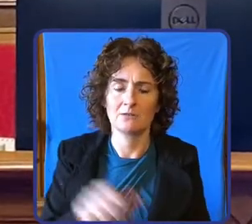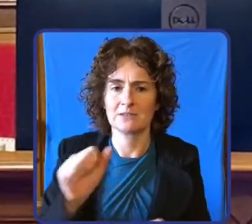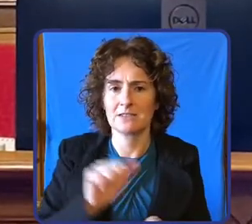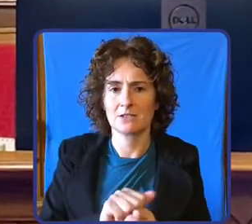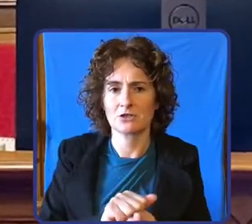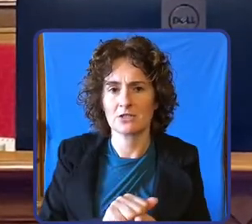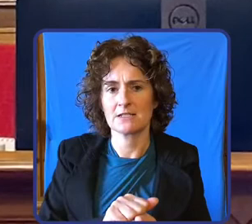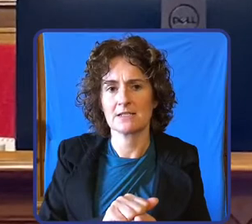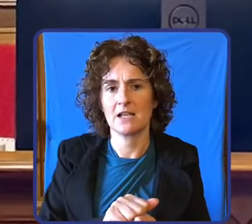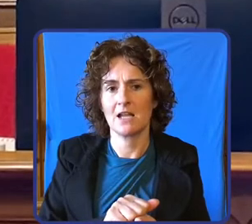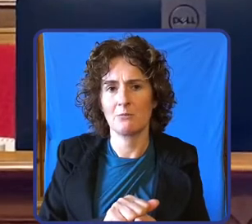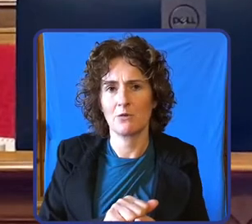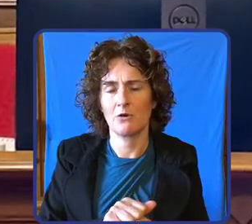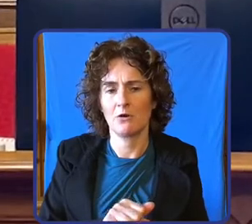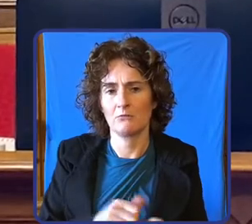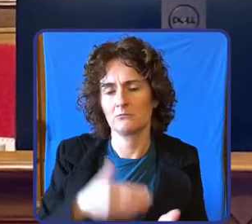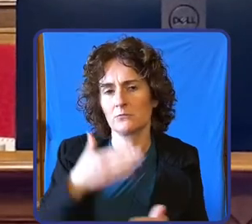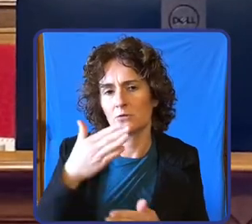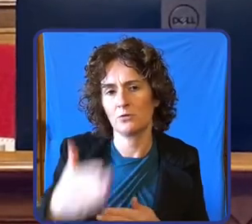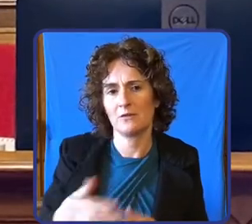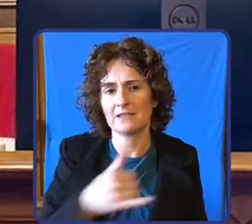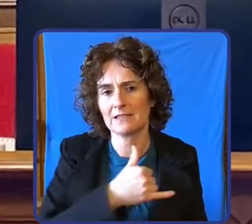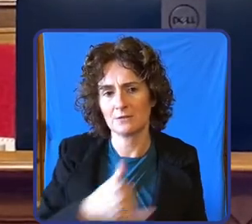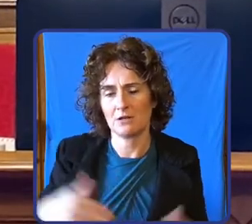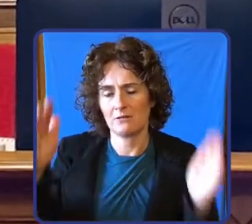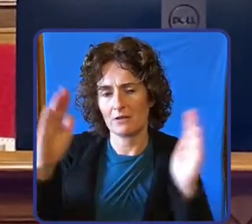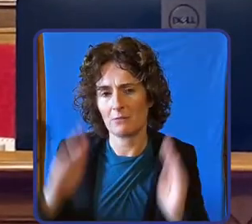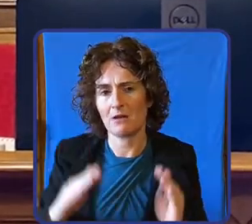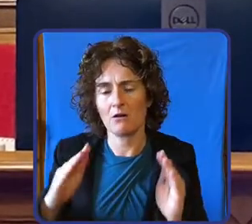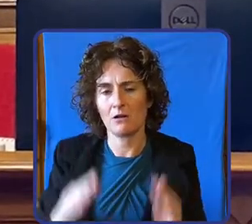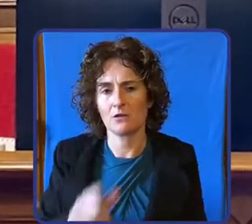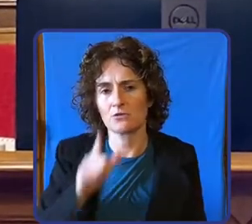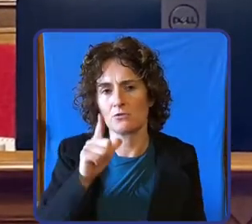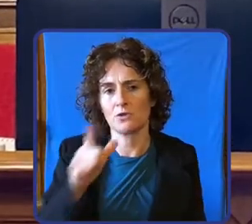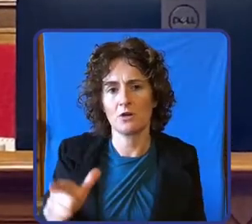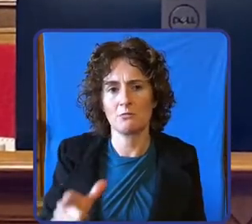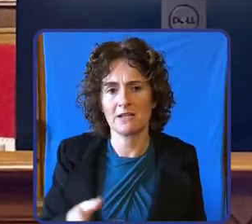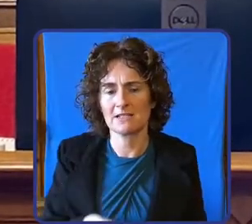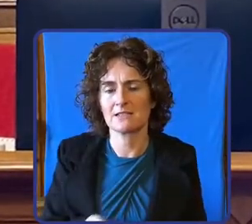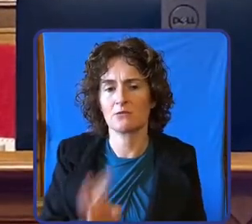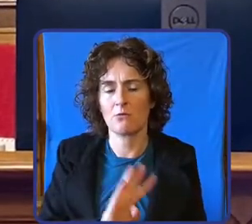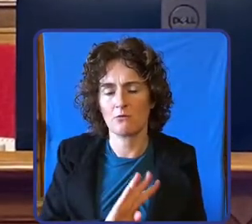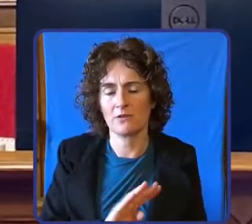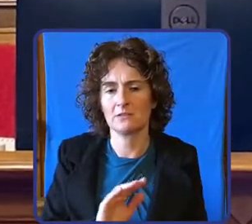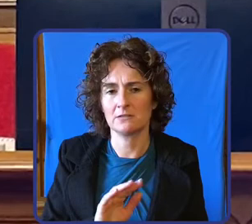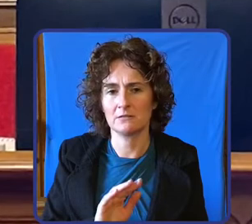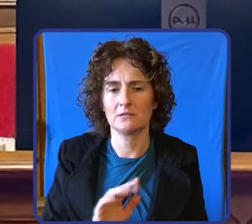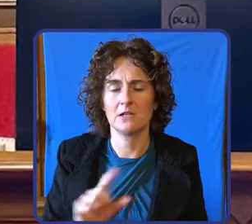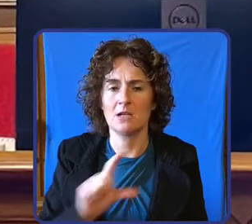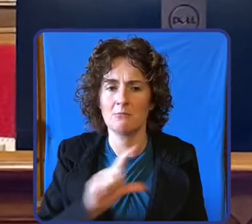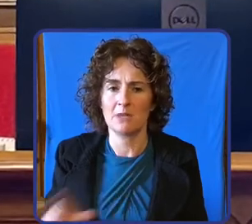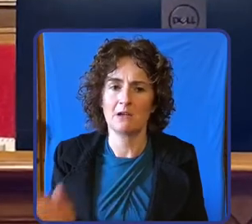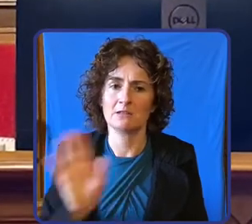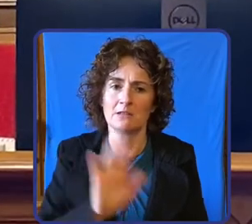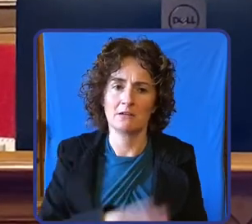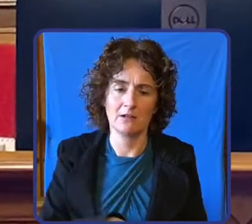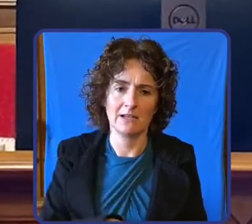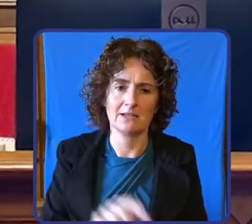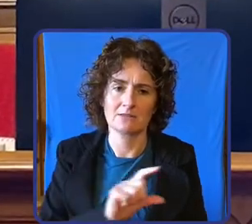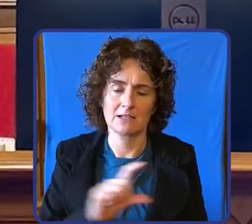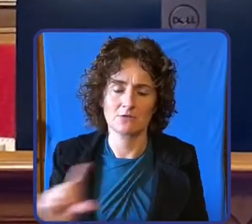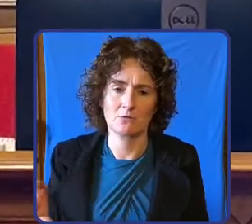már elmentek hamarabb. De ezzel együtt is én tényleg azért szurkolok, hogy vásárhelyre jöjjenek magyar